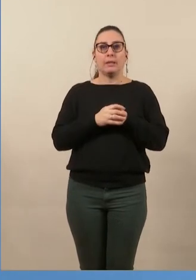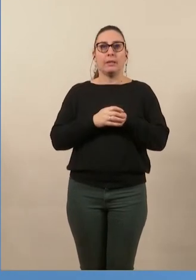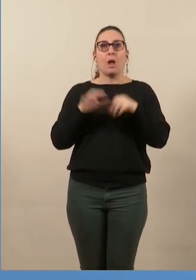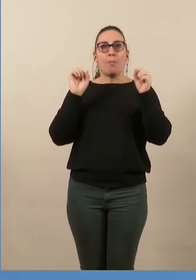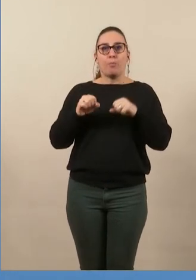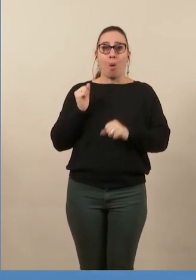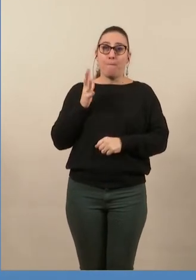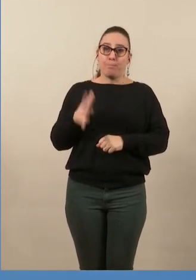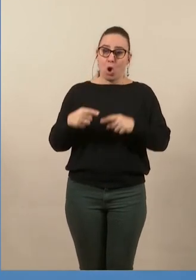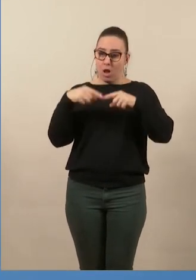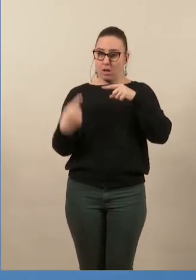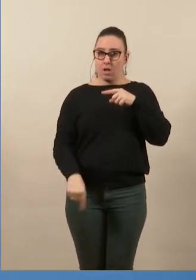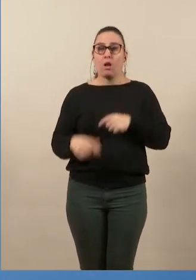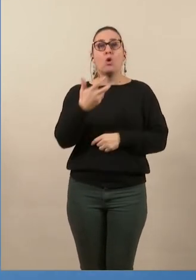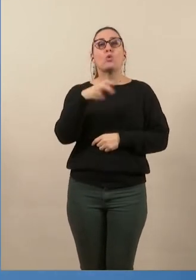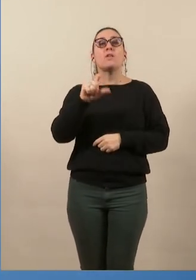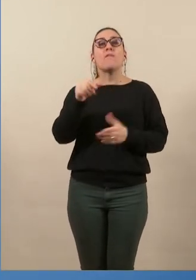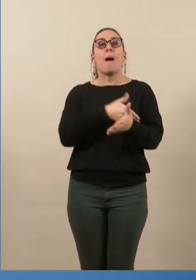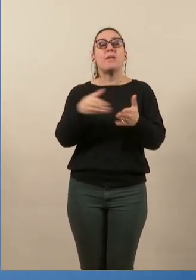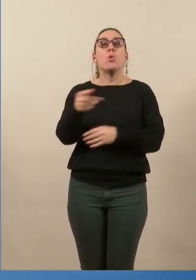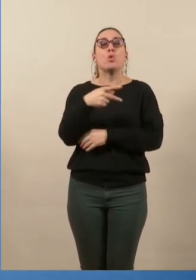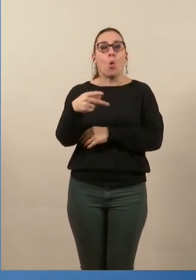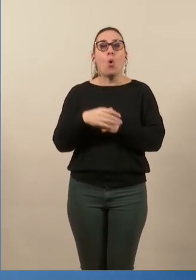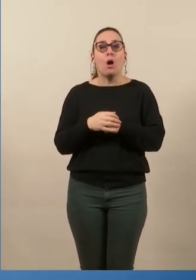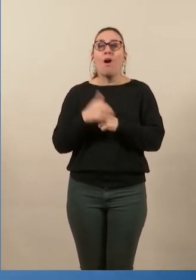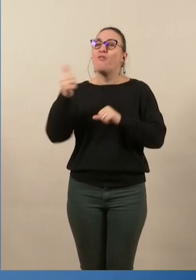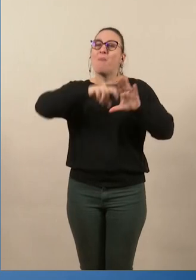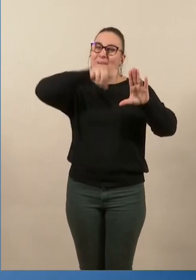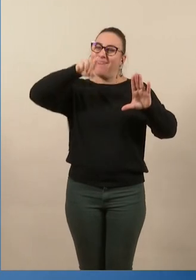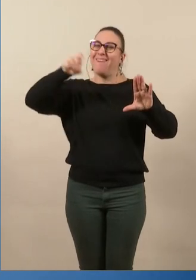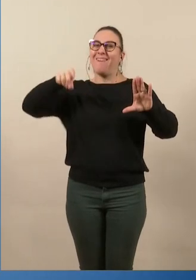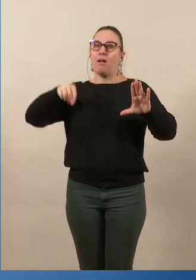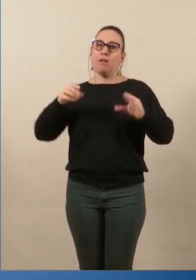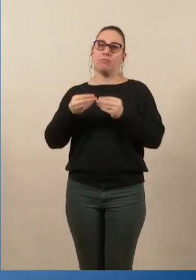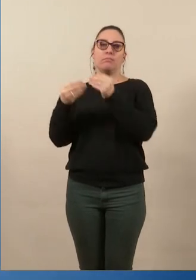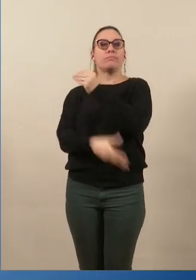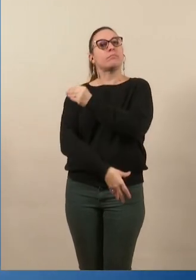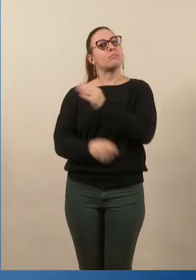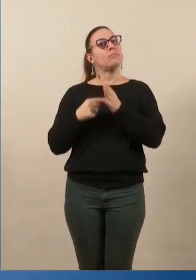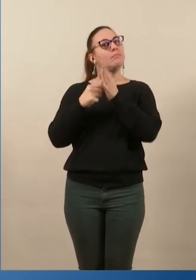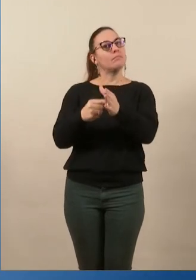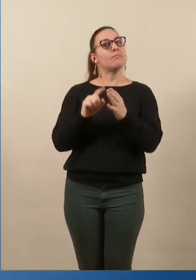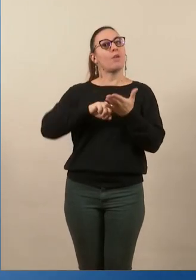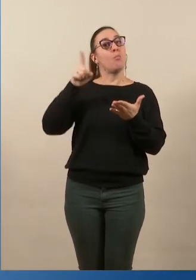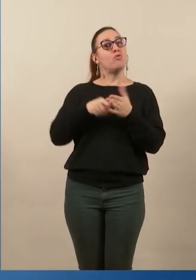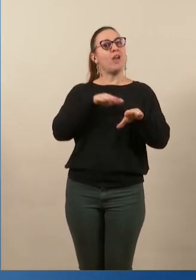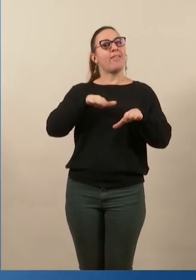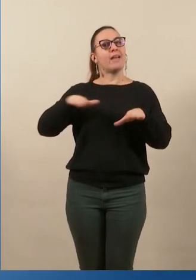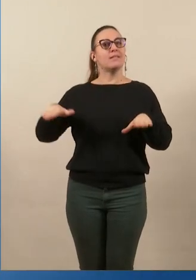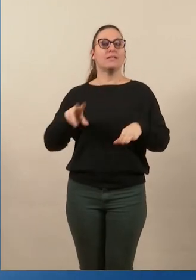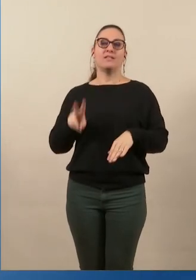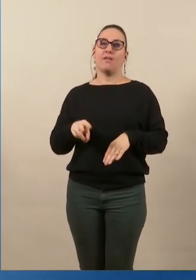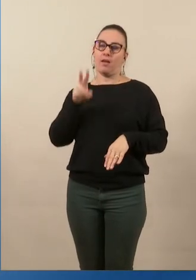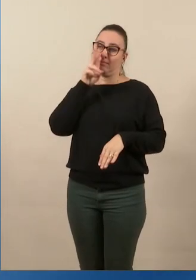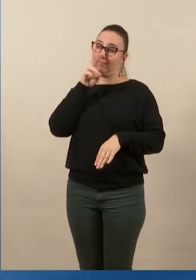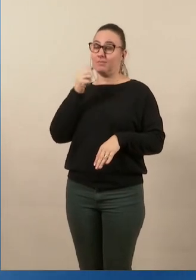dette PIOLLE qui s'élève à ce stade à 320 millions d'euros dans vos graphiques vous omettez systématiquement la dette des budgets annexes ce qui rend la chose un peu cocase